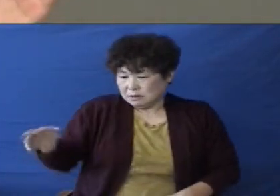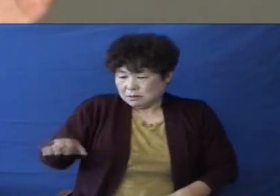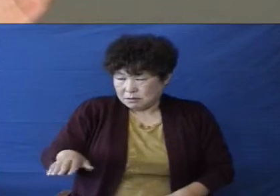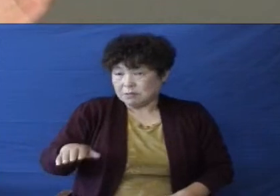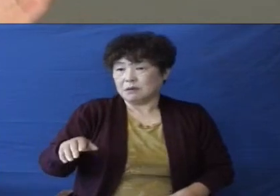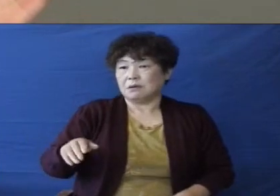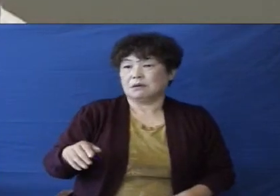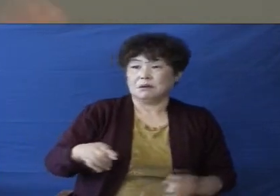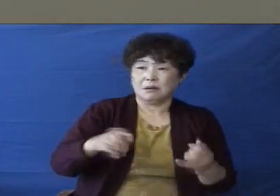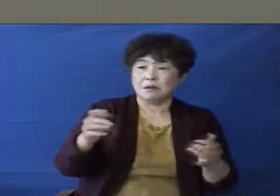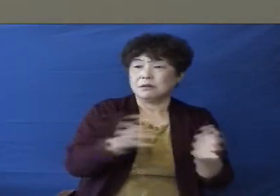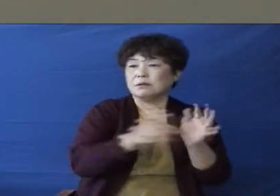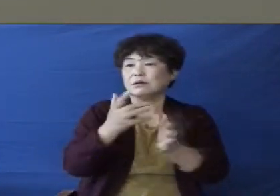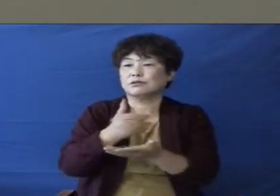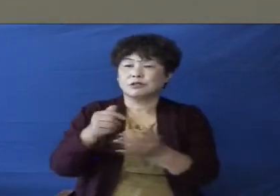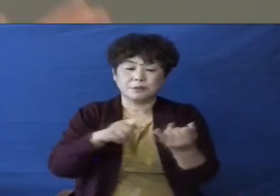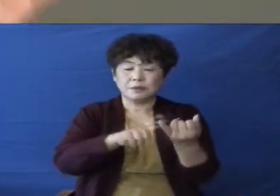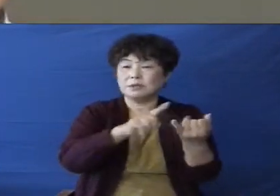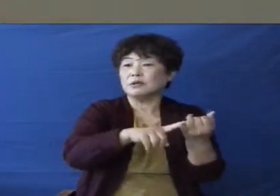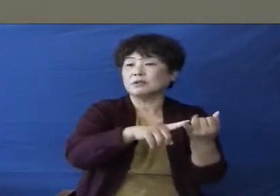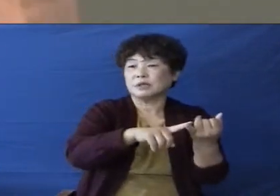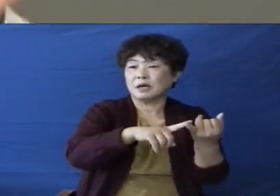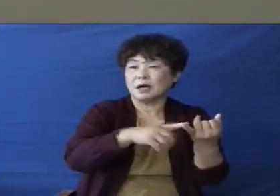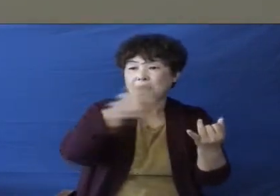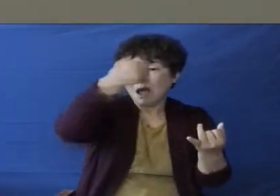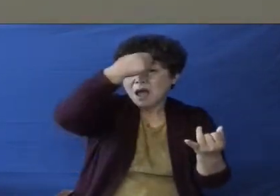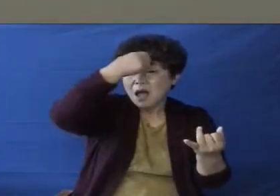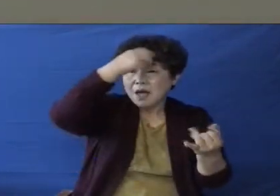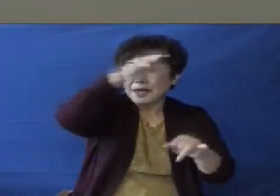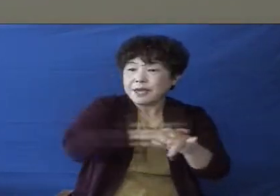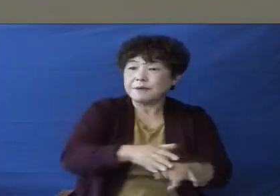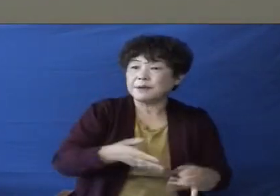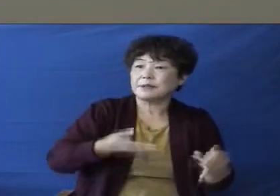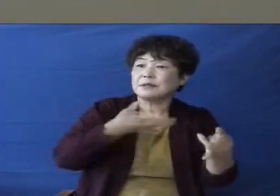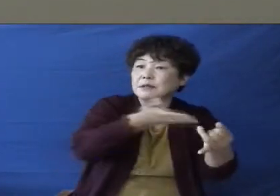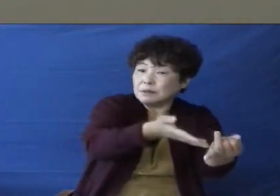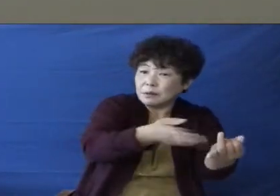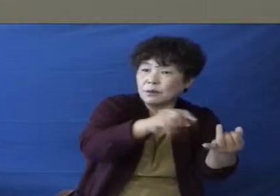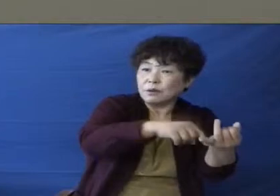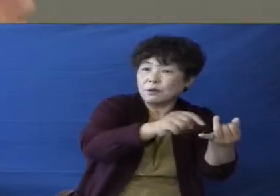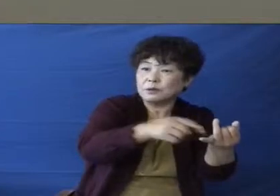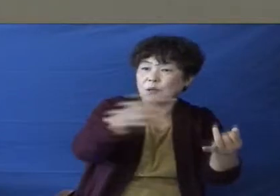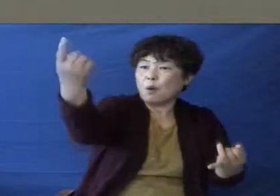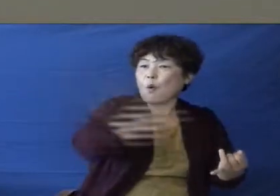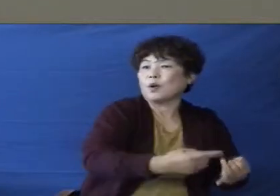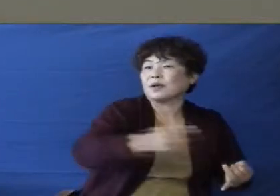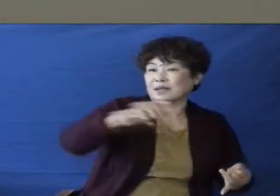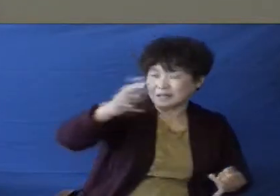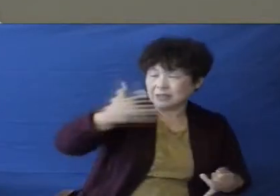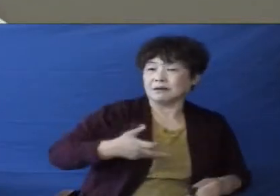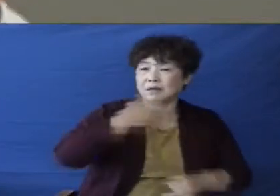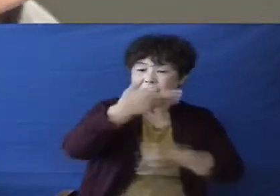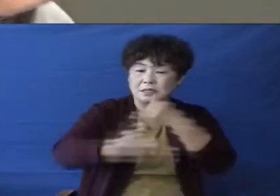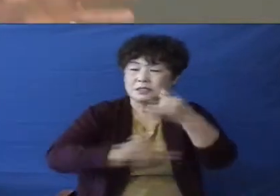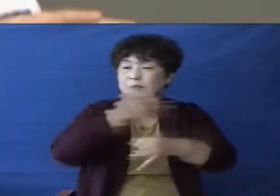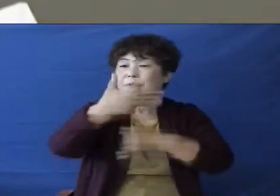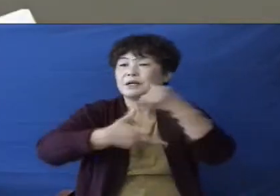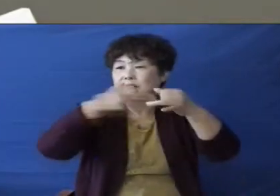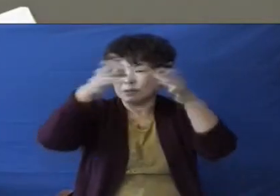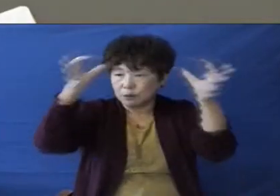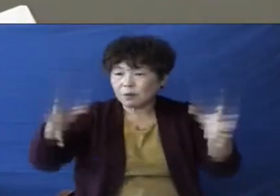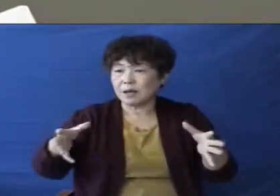어때요 그 상태로 지금 18년 동안이나 그 회당을 계속해서